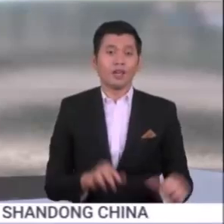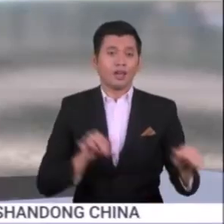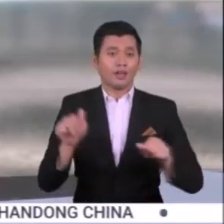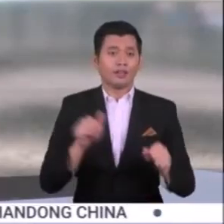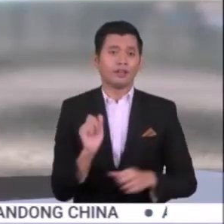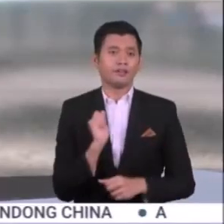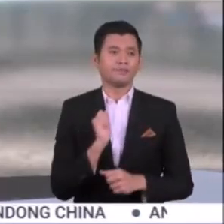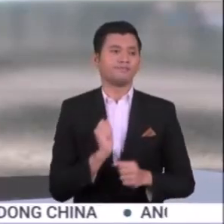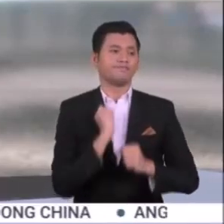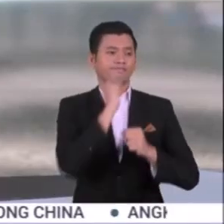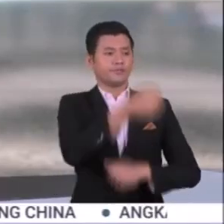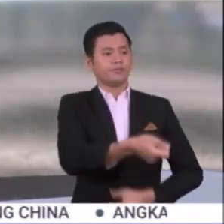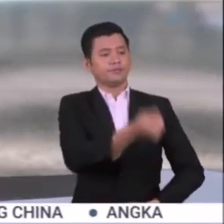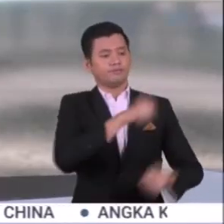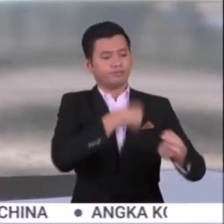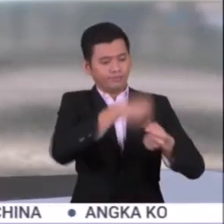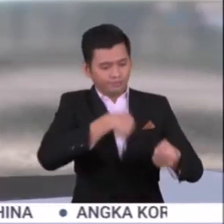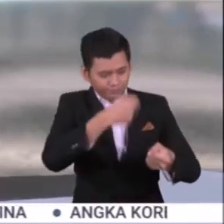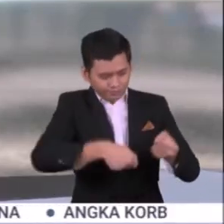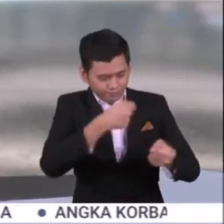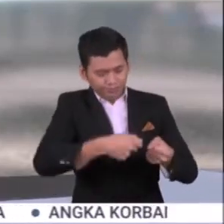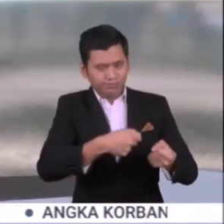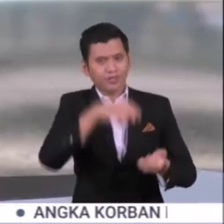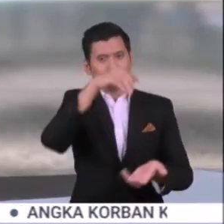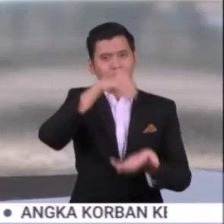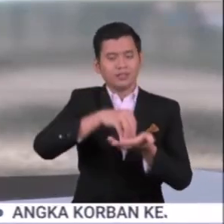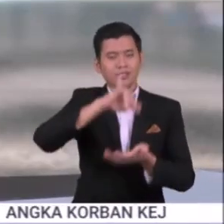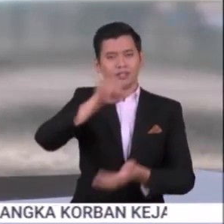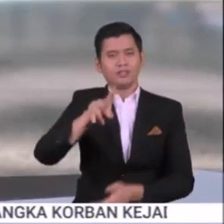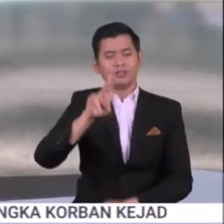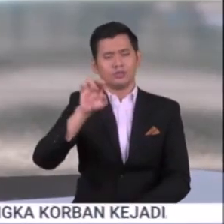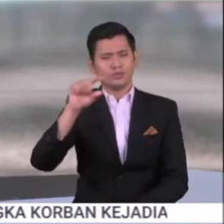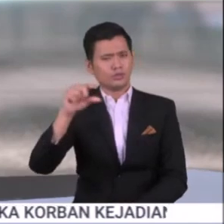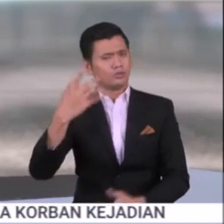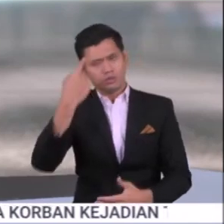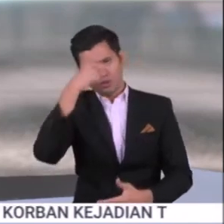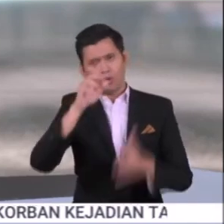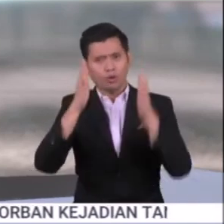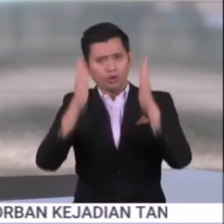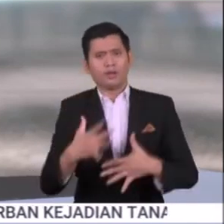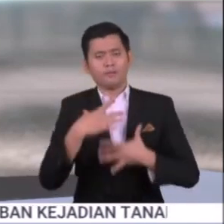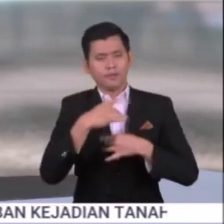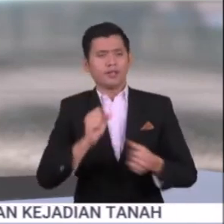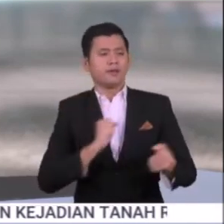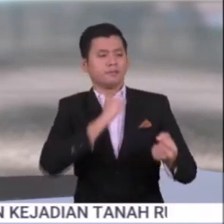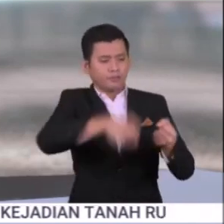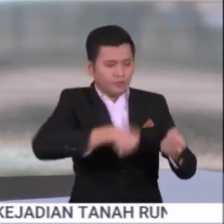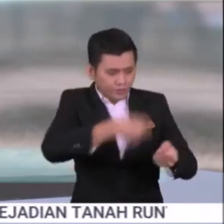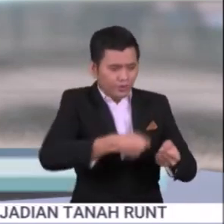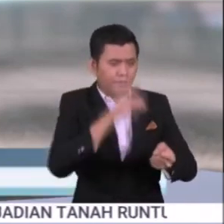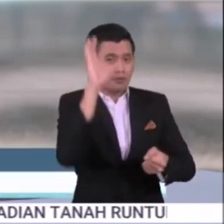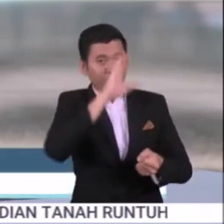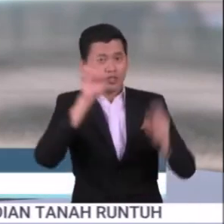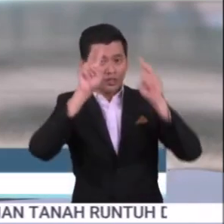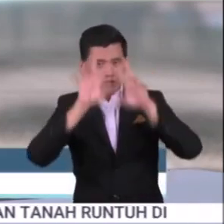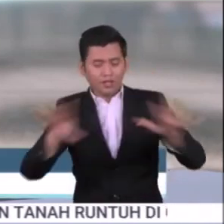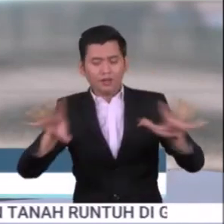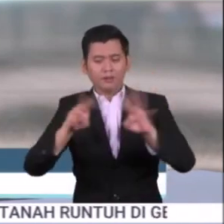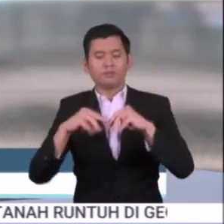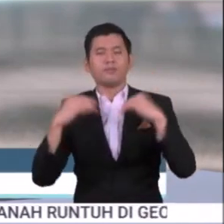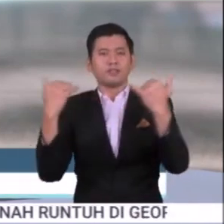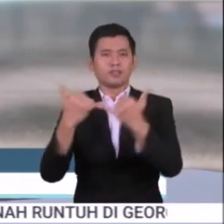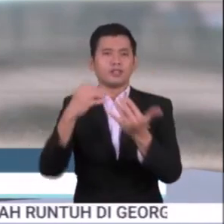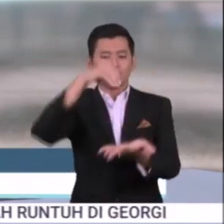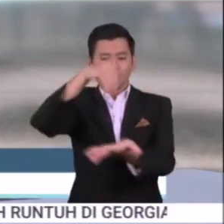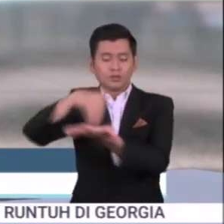Aktiviti memancing di Juru tidak asing lagi buat kaki pancing meluangkan masa beriadah dan mencari ketenangan. Selain masyarakat